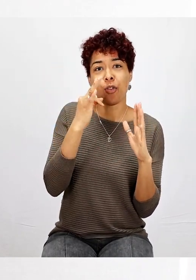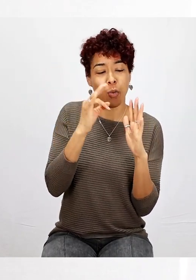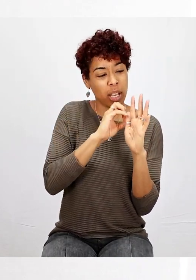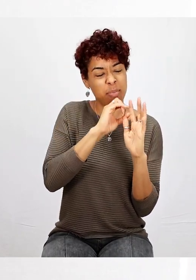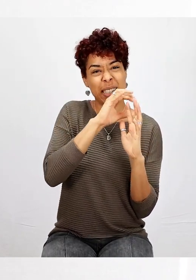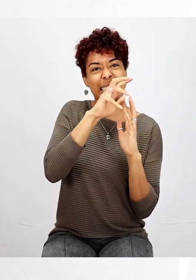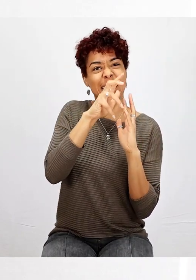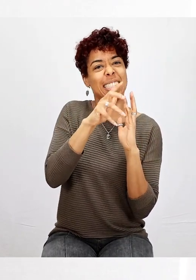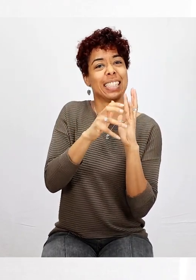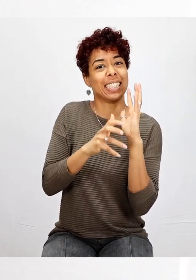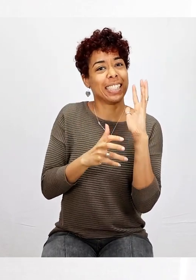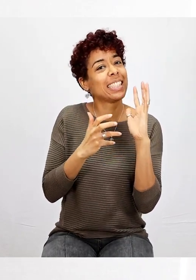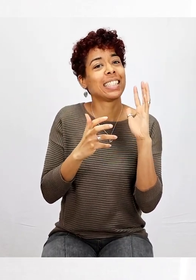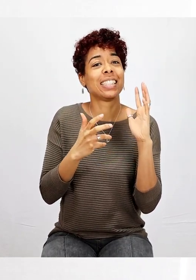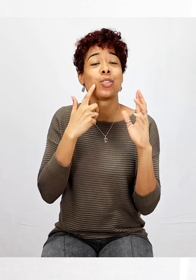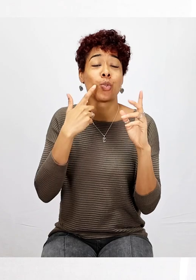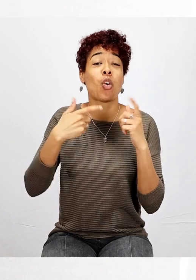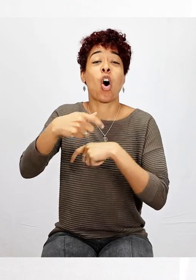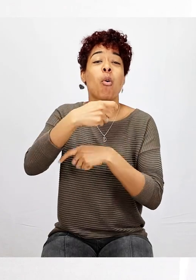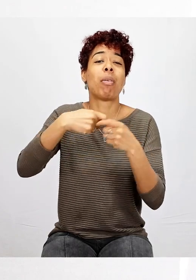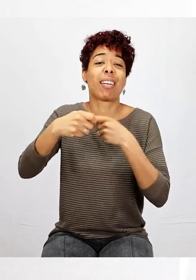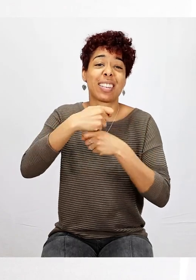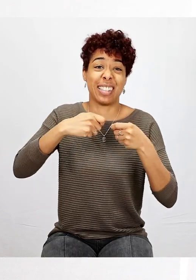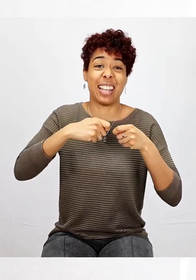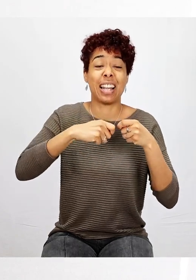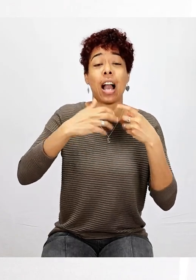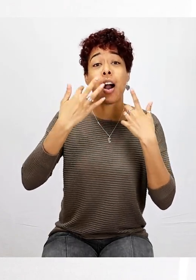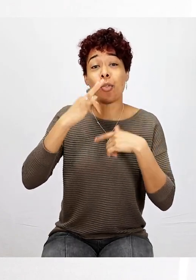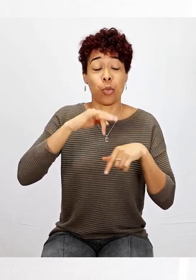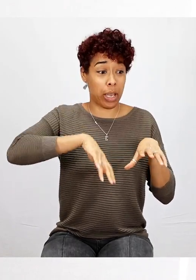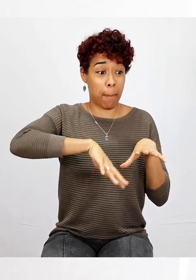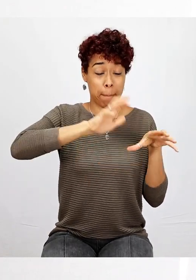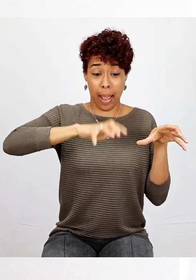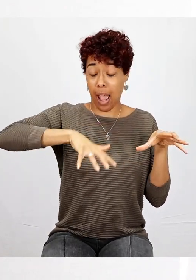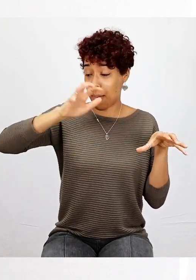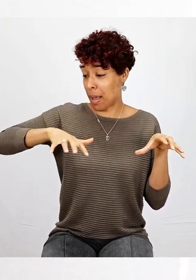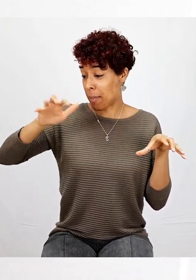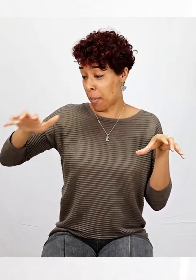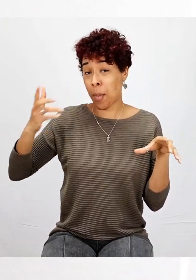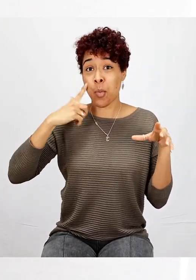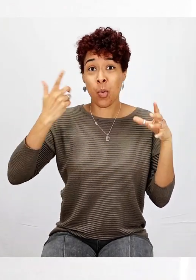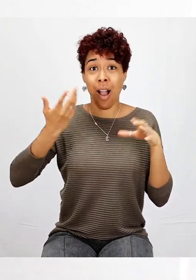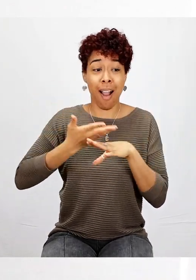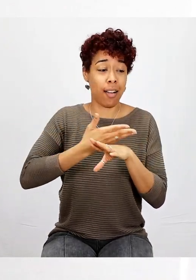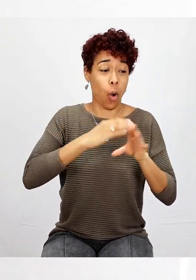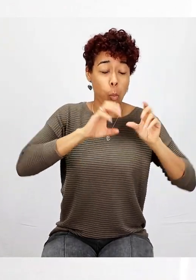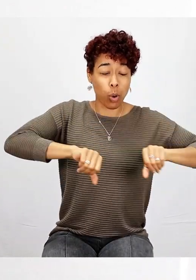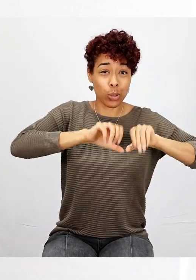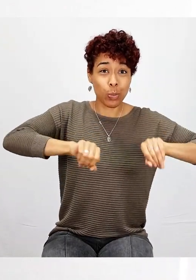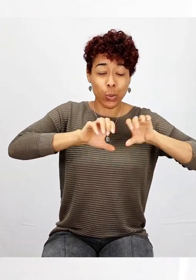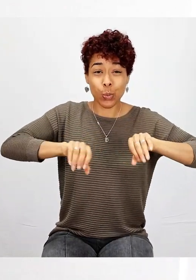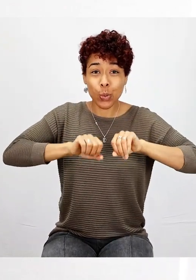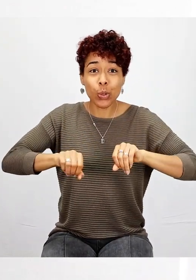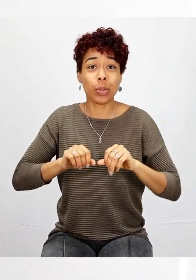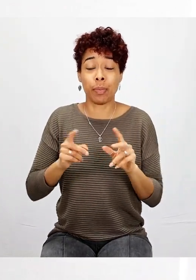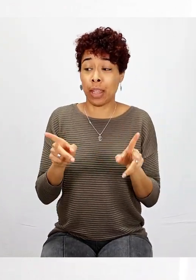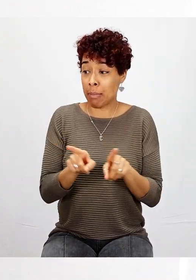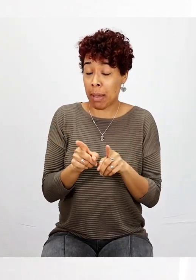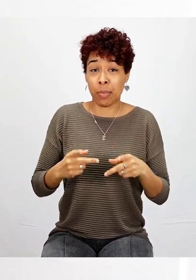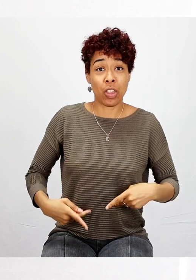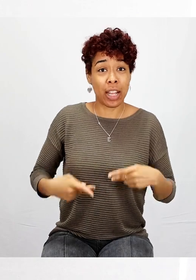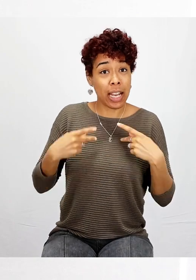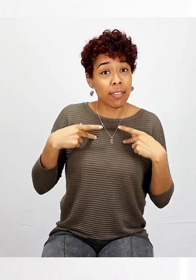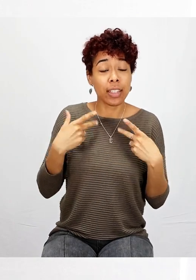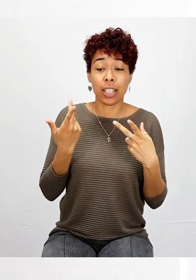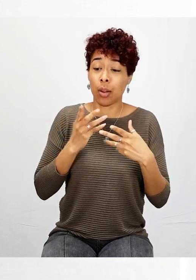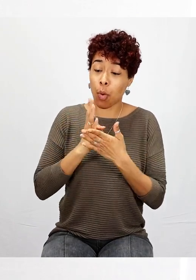où généralement, sur les marchés, il y a plein d'étalages de fruits parce que c'est le temps où il y a la production. Et dans notre vie, c'est comme la